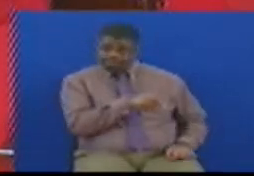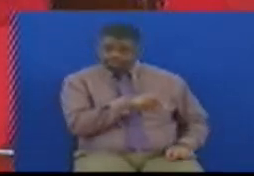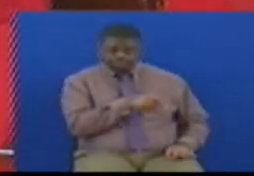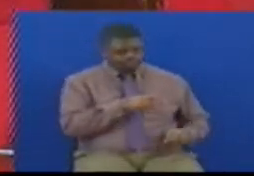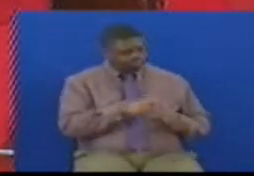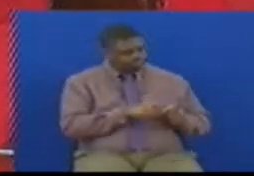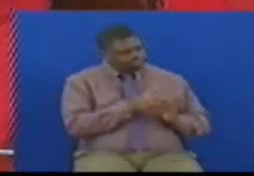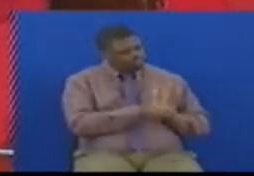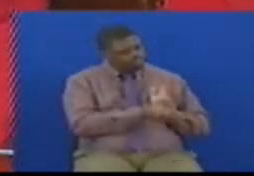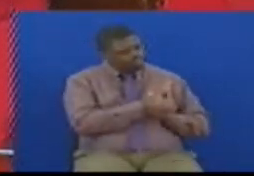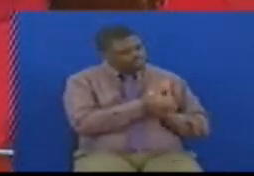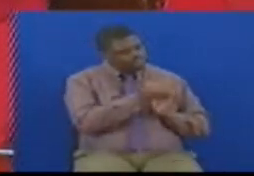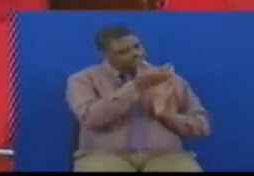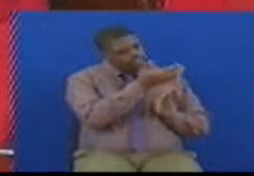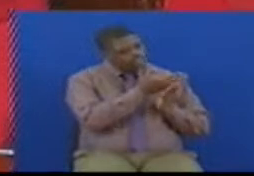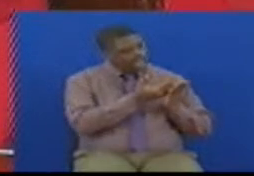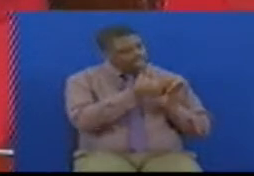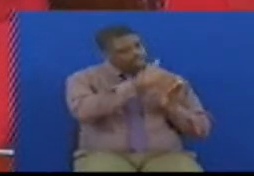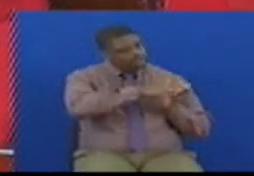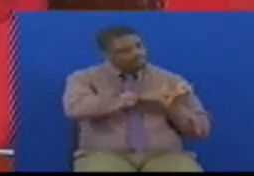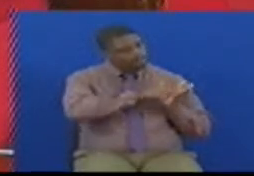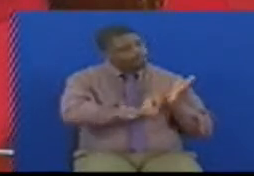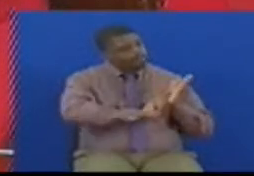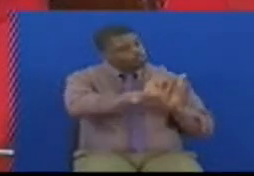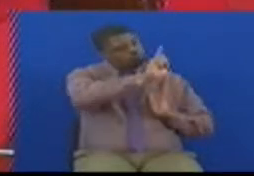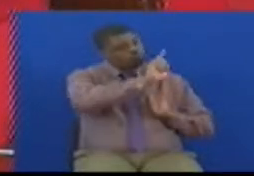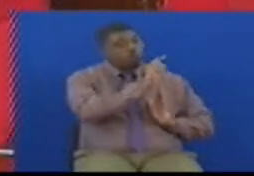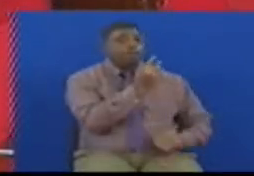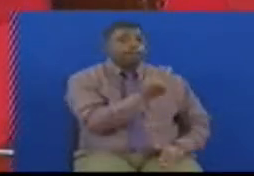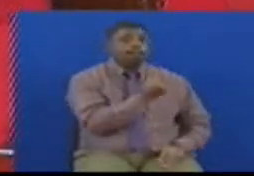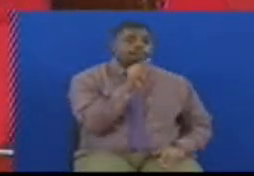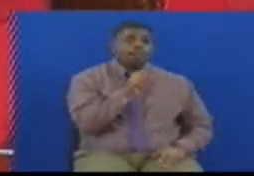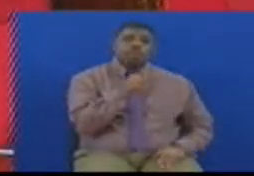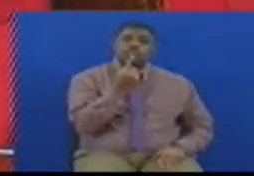lililoambatanishwa katika chati namba 2.1 hapo juu ni